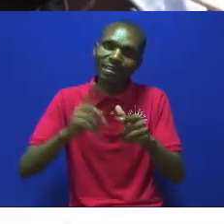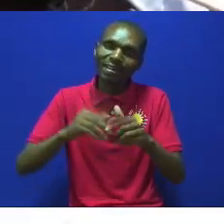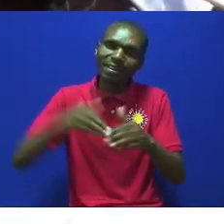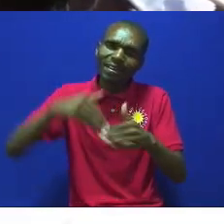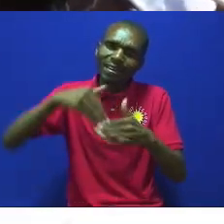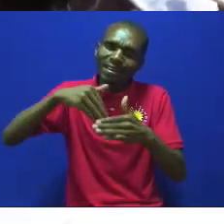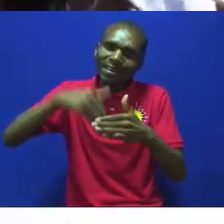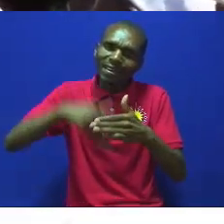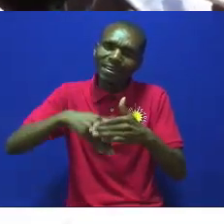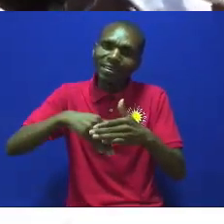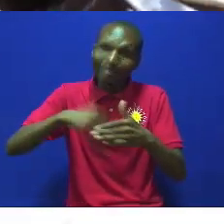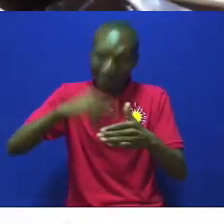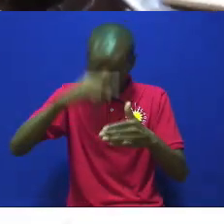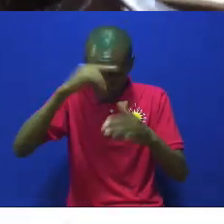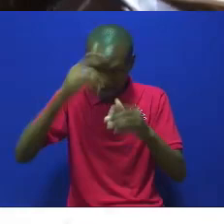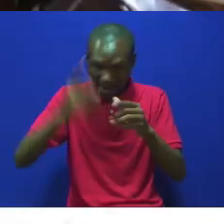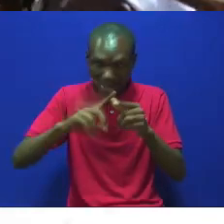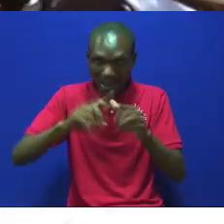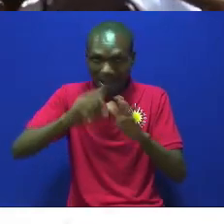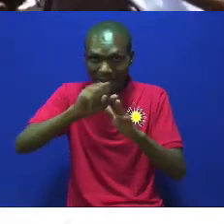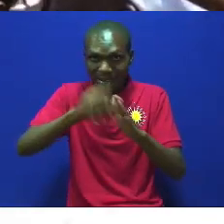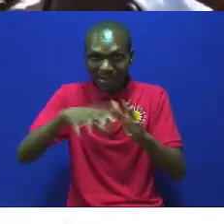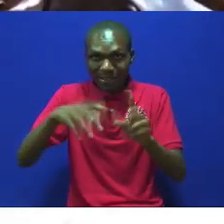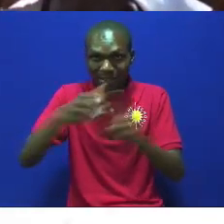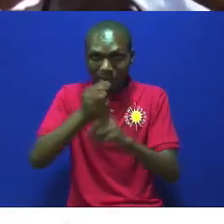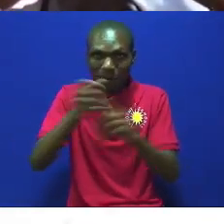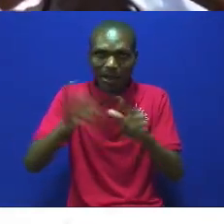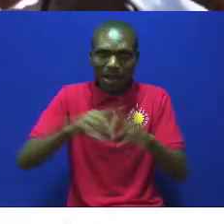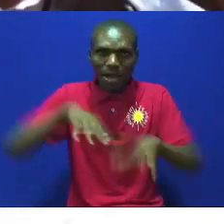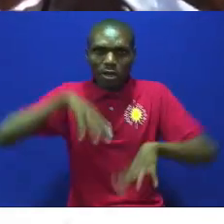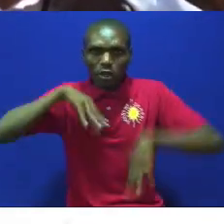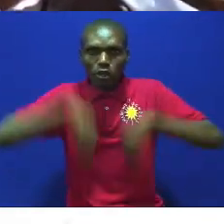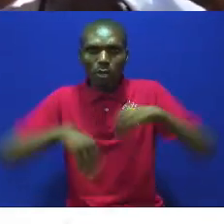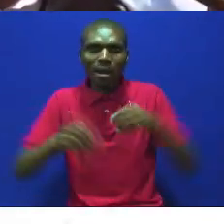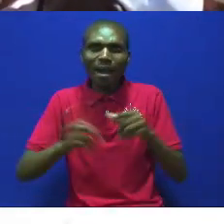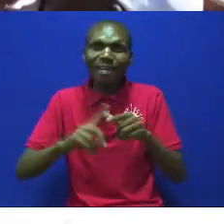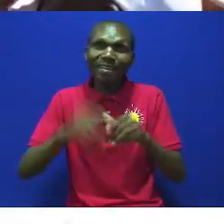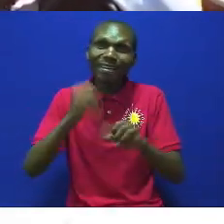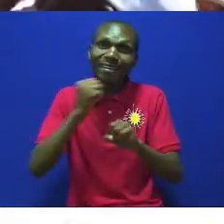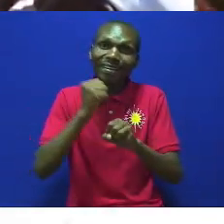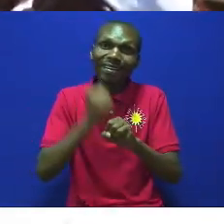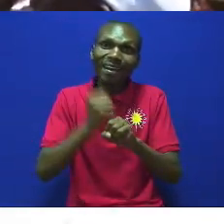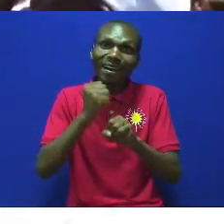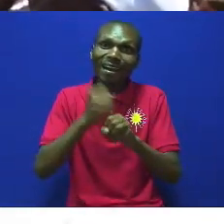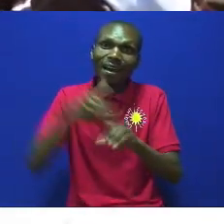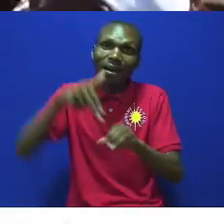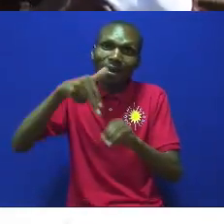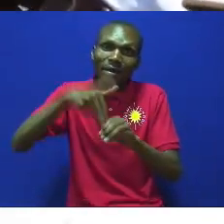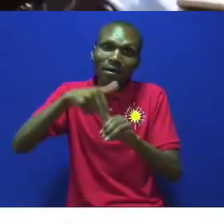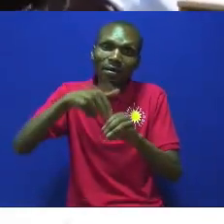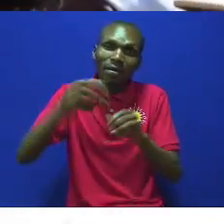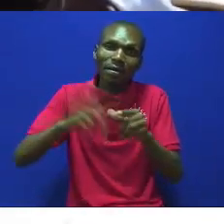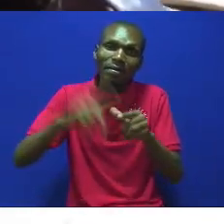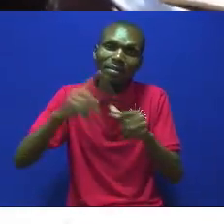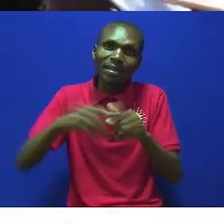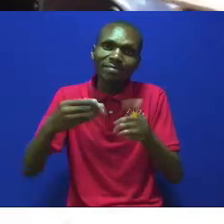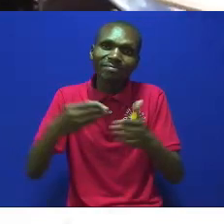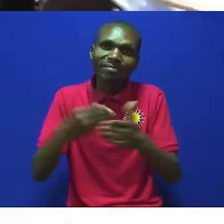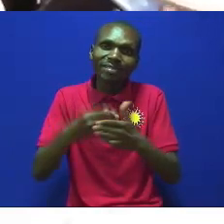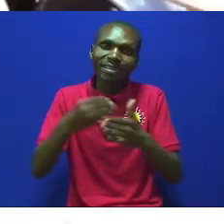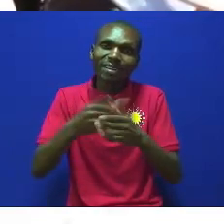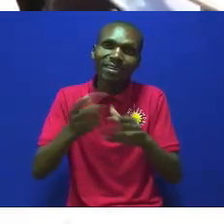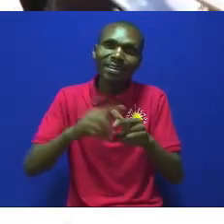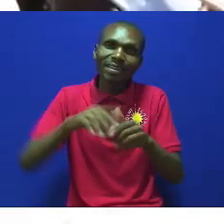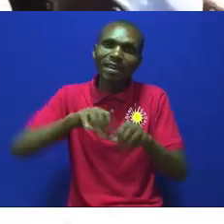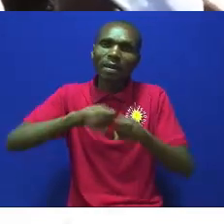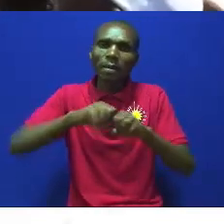mambo ya deep state, ya state capture na corruption yenye ilifanya bei yetu ya mafuta na shilingi yetu